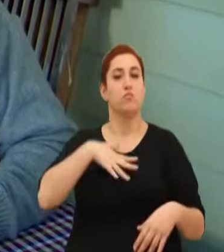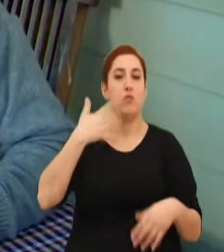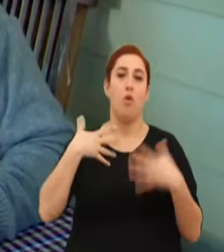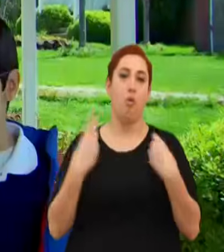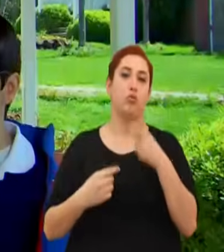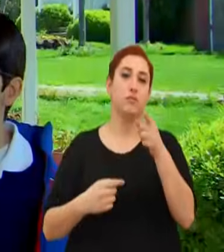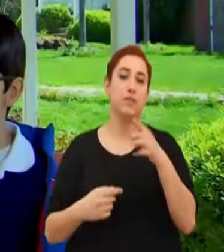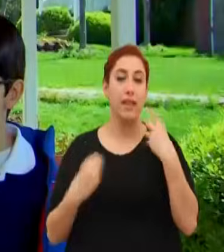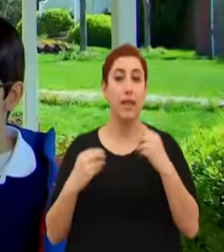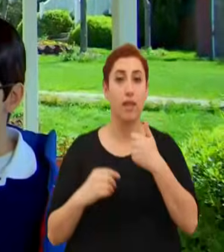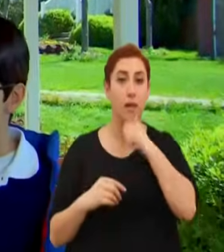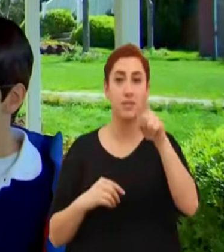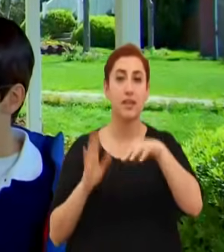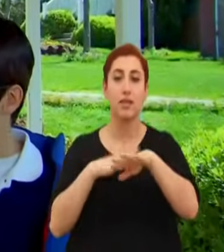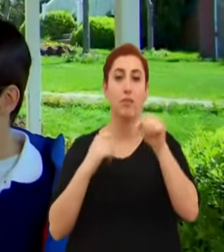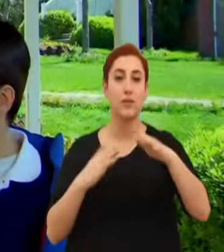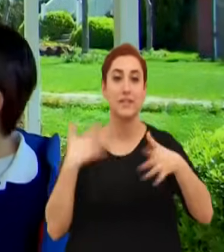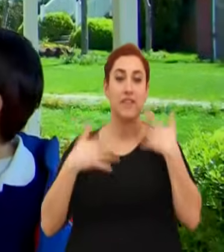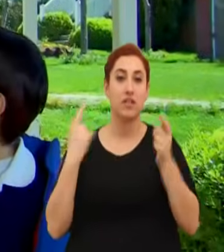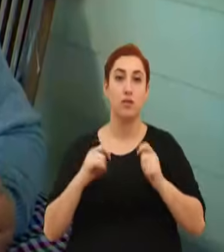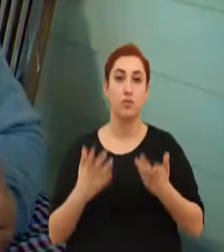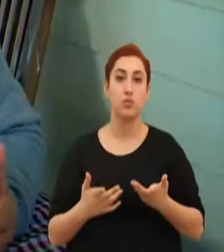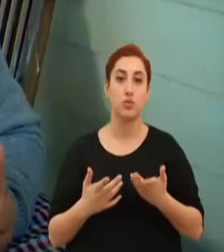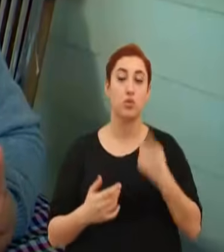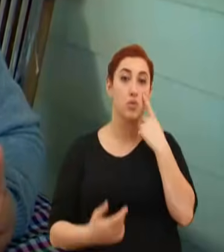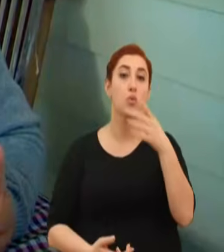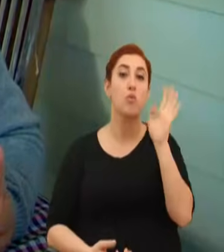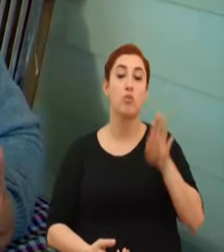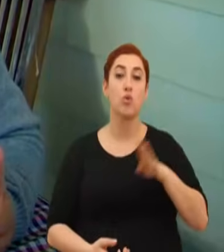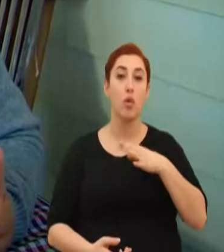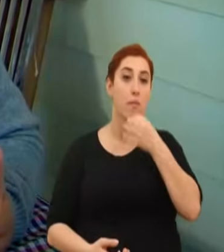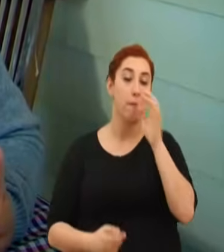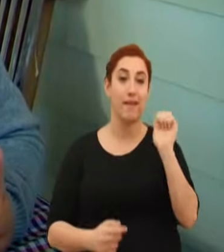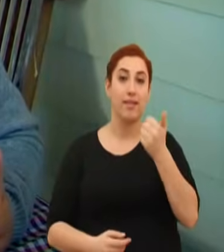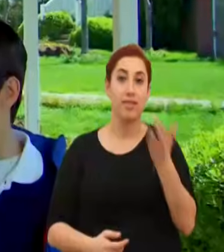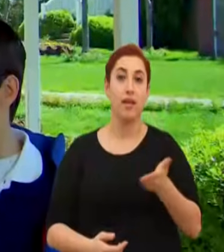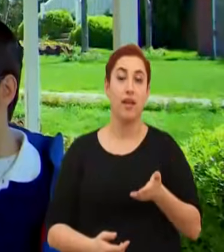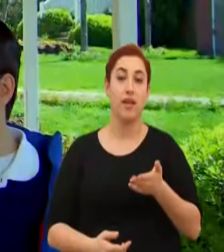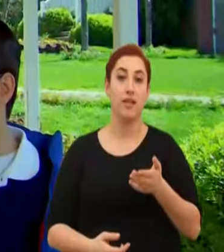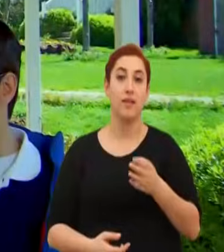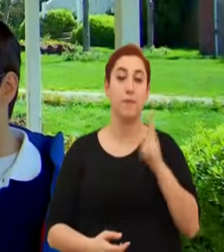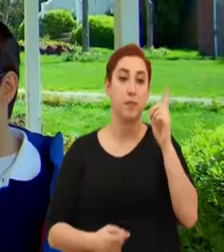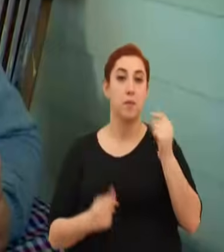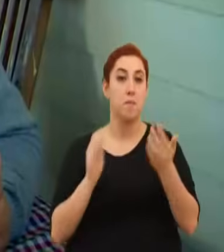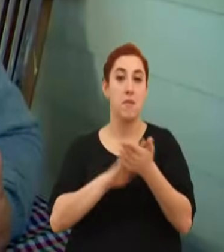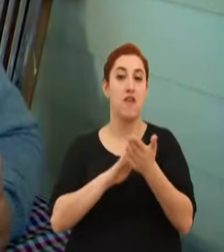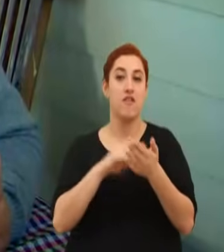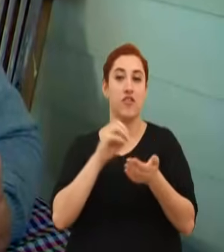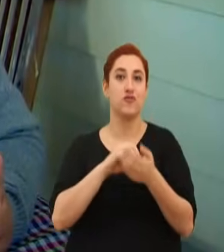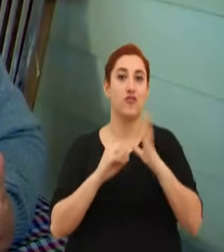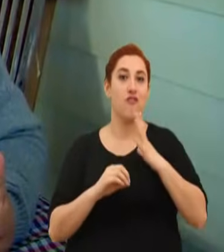duyuyorum seninle. İyi de abi, sen niye bu kadar seviniyorsun ki? Görmüyor musun oğlum haberin değerini? Bir servet yatıyor